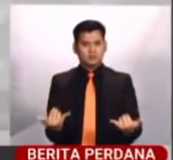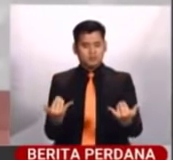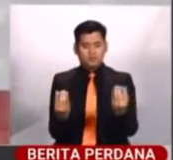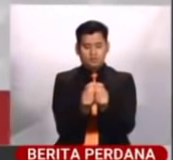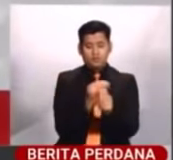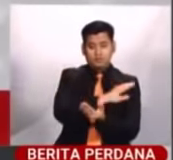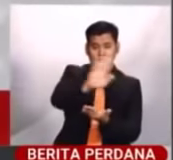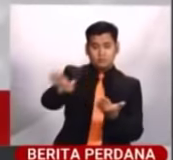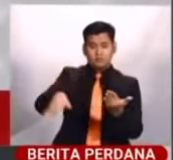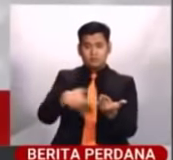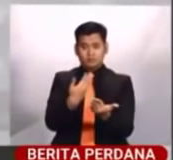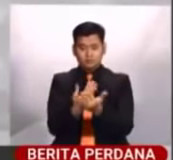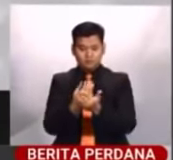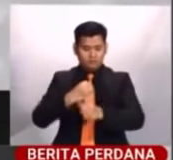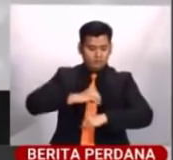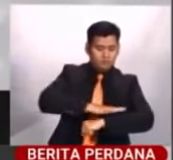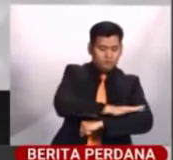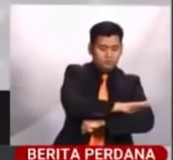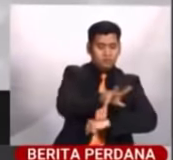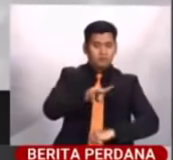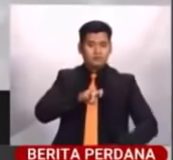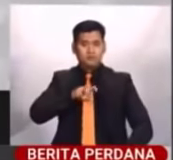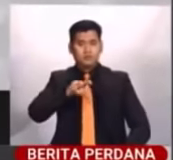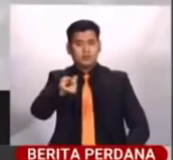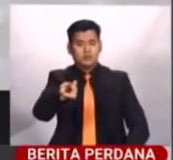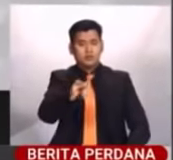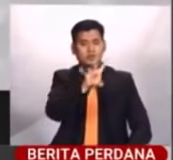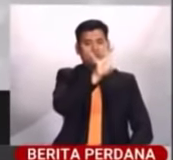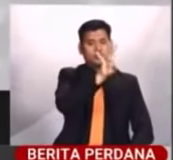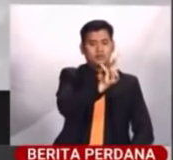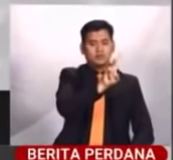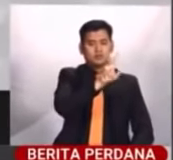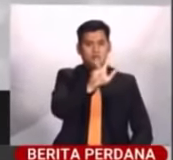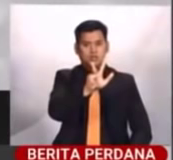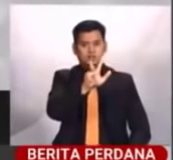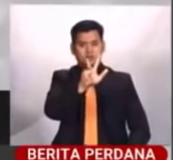jumlah keseluruhan dijangkiti wabak itu seramai